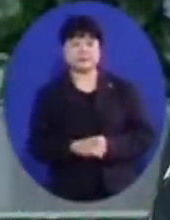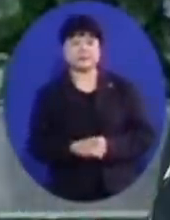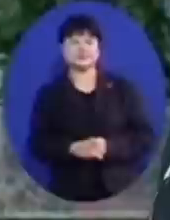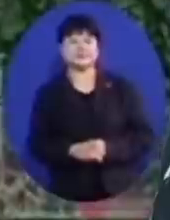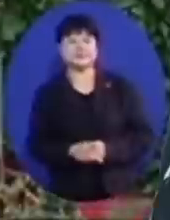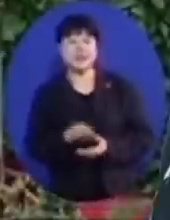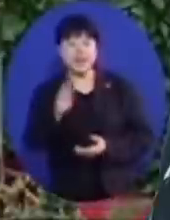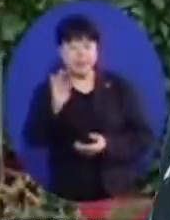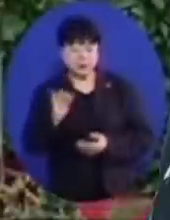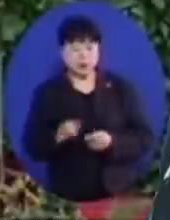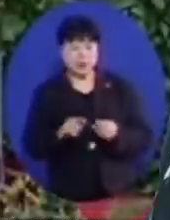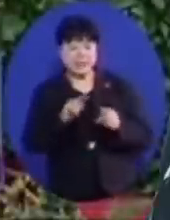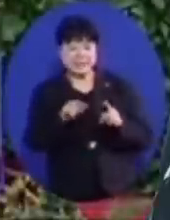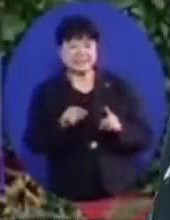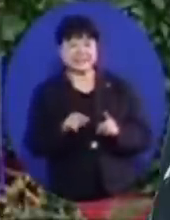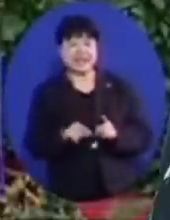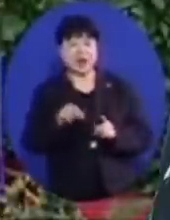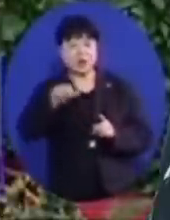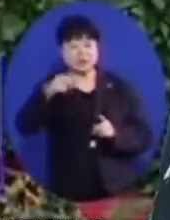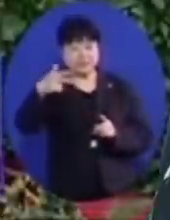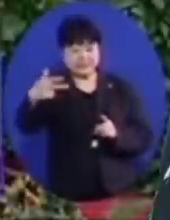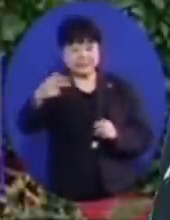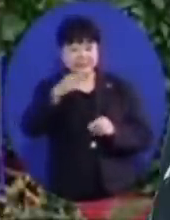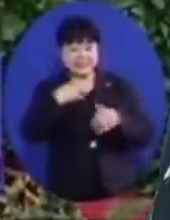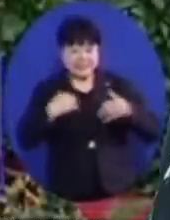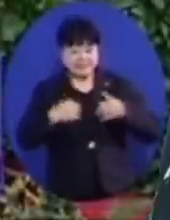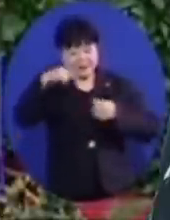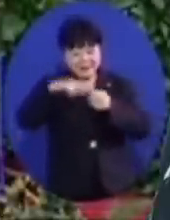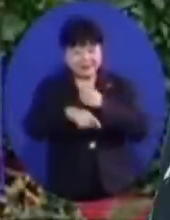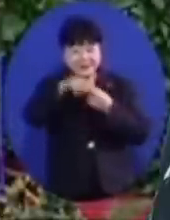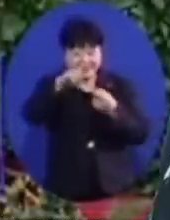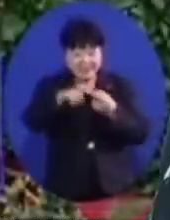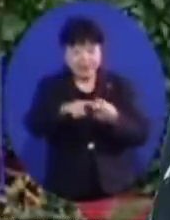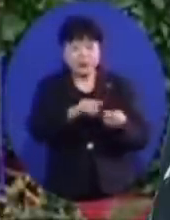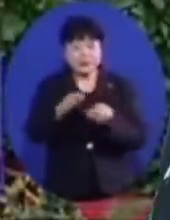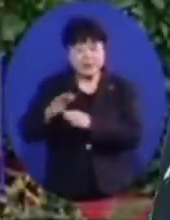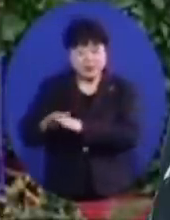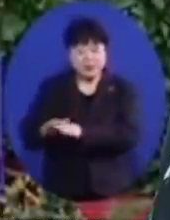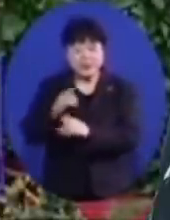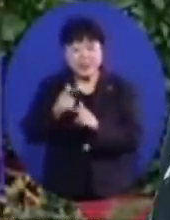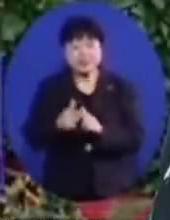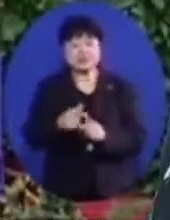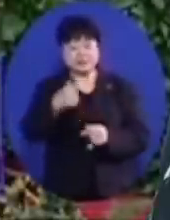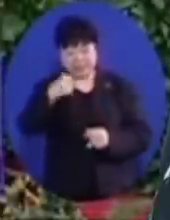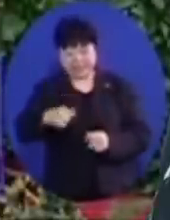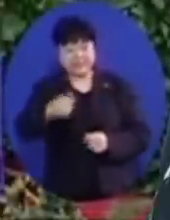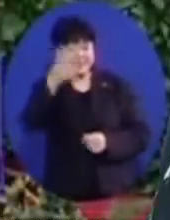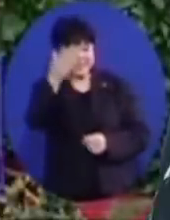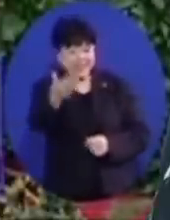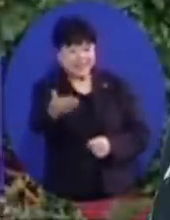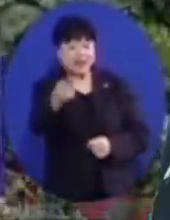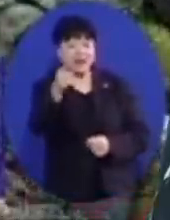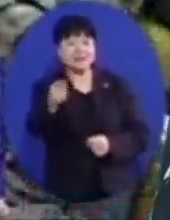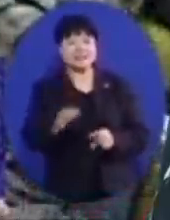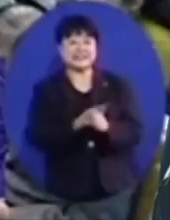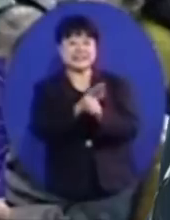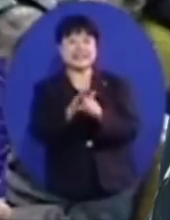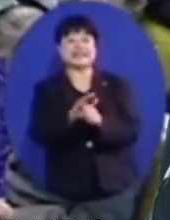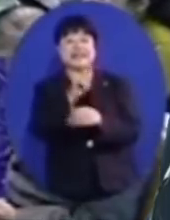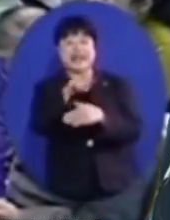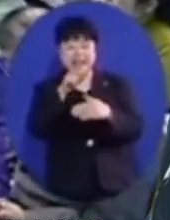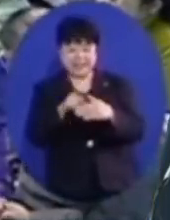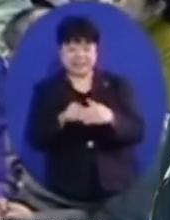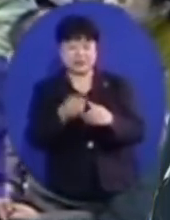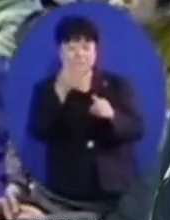1장 5절로 7절에 그 기쁘신 뜻대로 우리를 예정하사 예수 그리스도로 말미암아 자기의 아들이 되게 하셨으니이는 그가 사랑하는 자 안에서